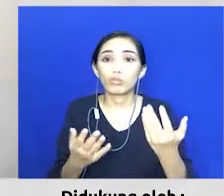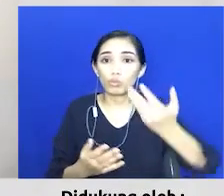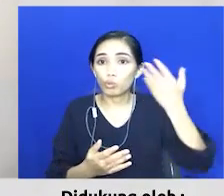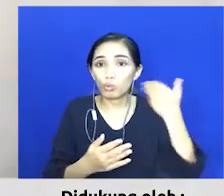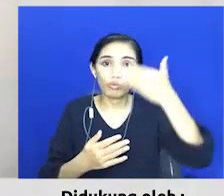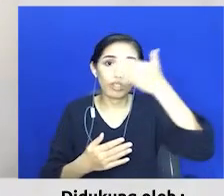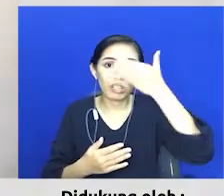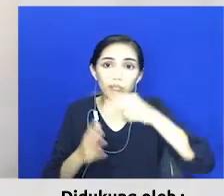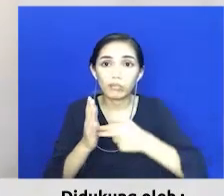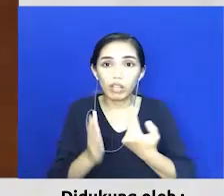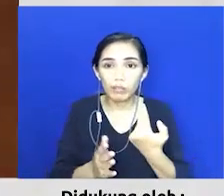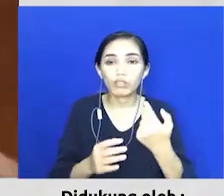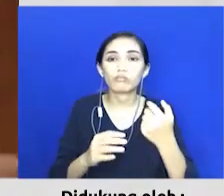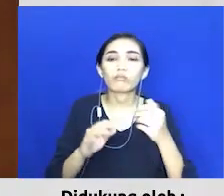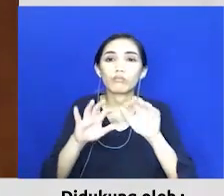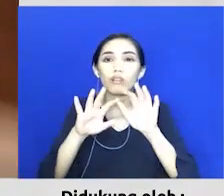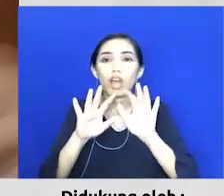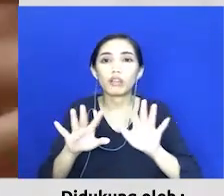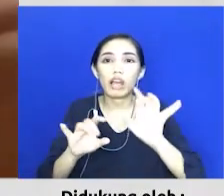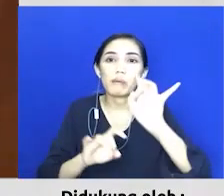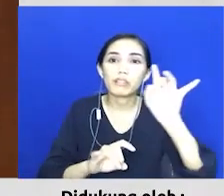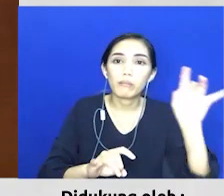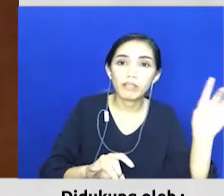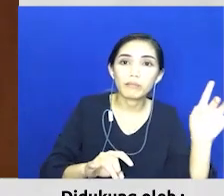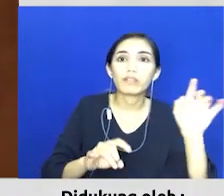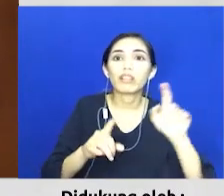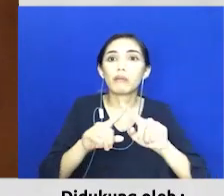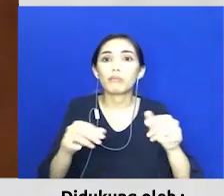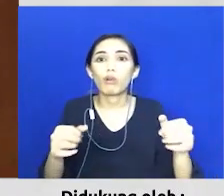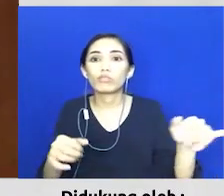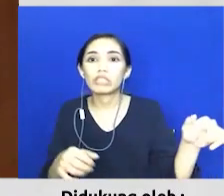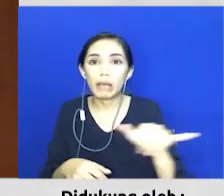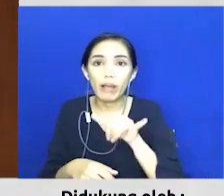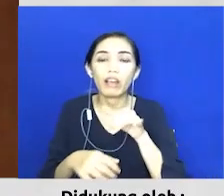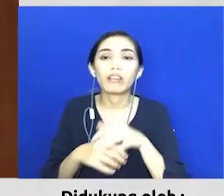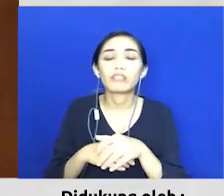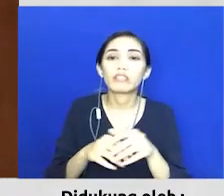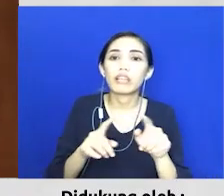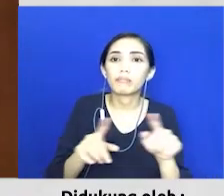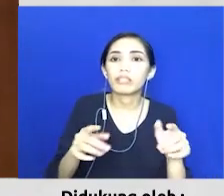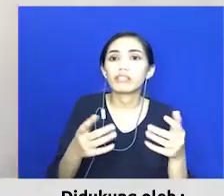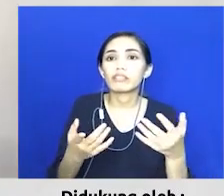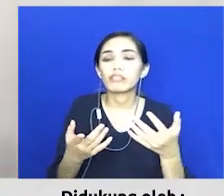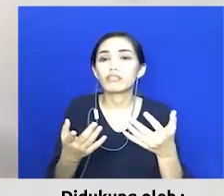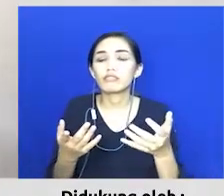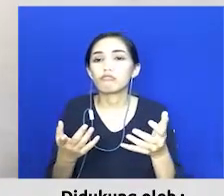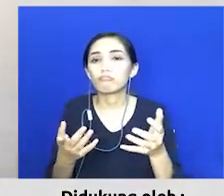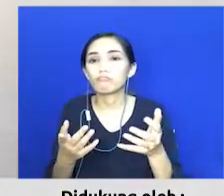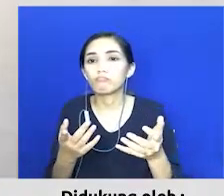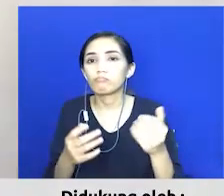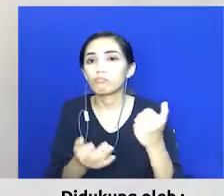terjadi. Ya. Jadi, kalau dahulu film itu mulanya beraneka ragam, tapi mau